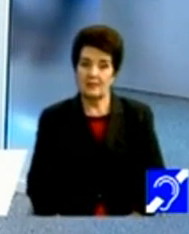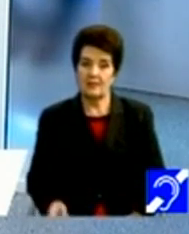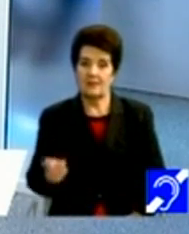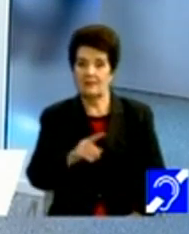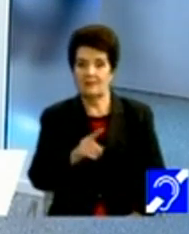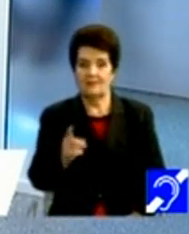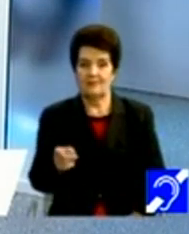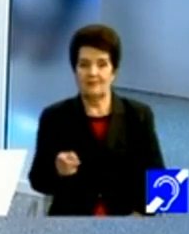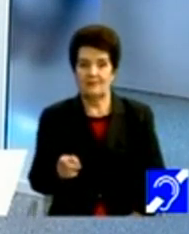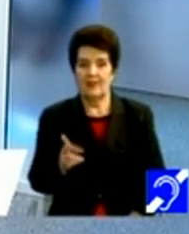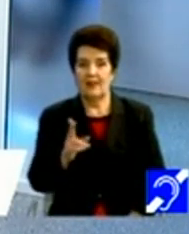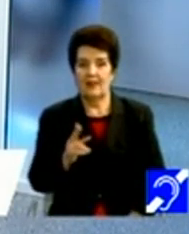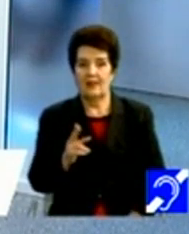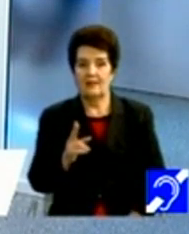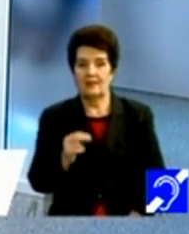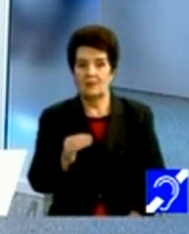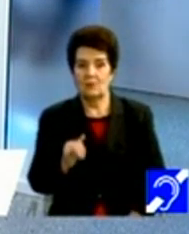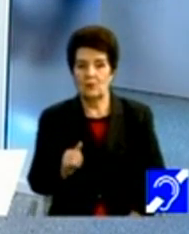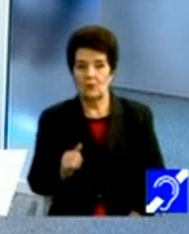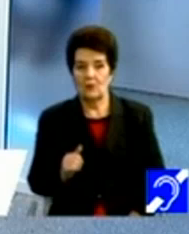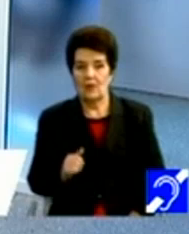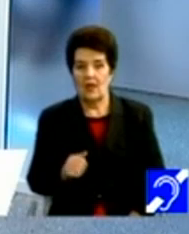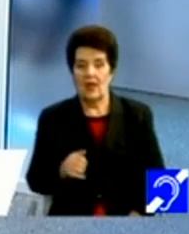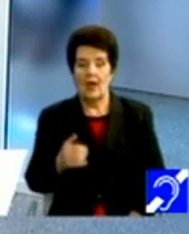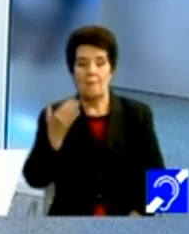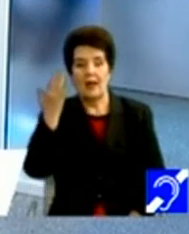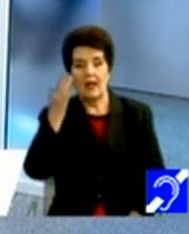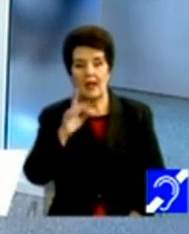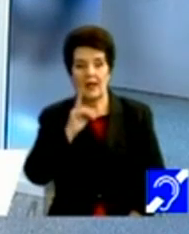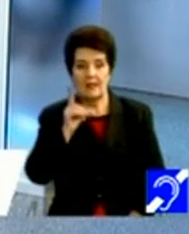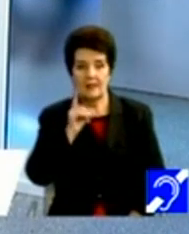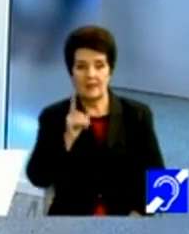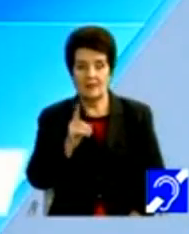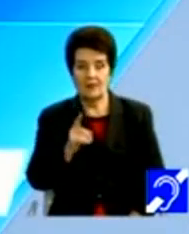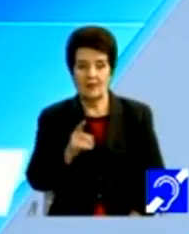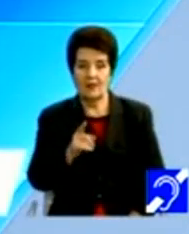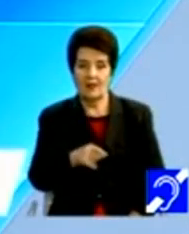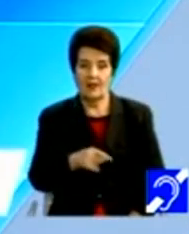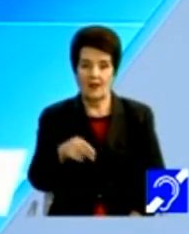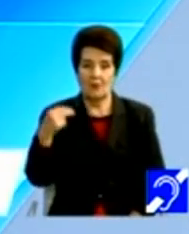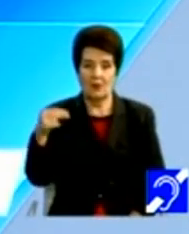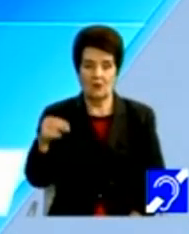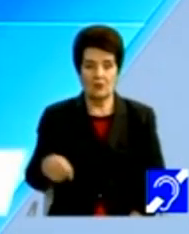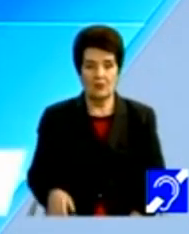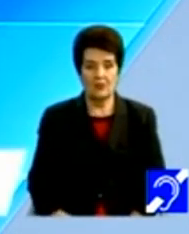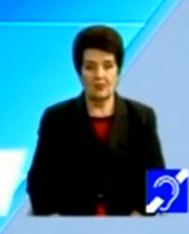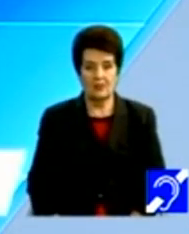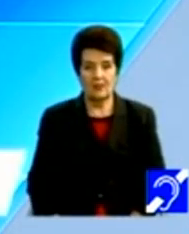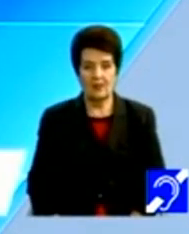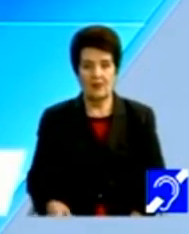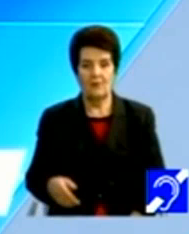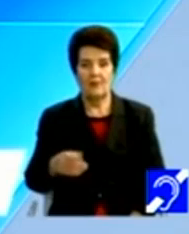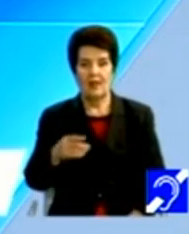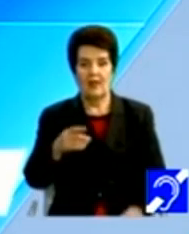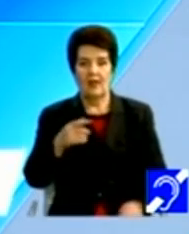mai lung, la domnul Țicu, despre părerea tânărului care ar fi dorit președinte o doamnă. Ați zâmbit sau, mă rog, amar? Sau deci nu